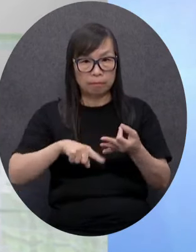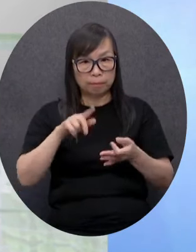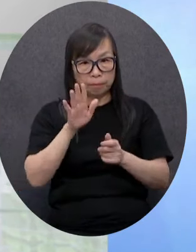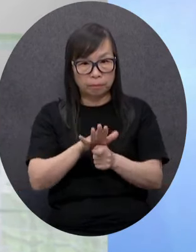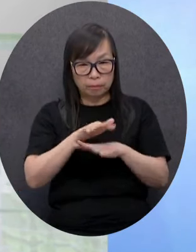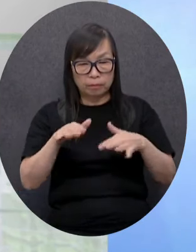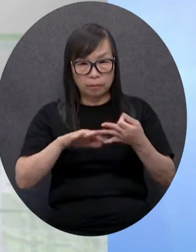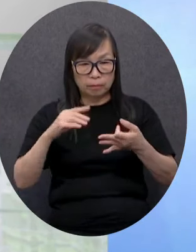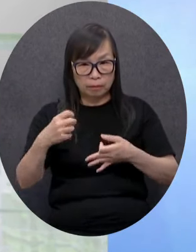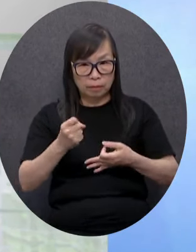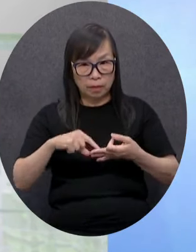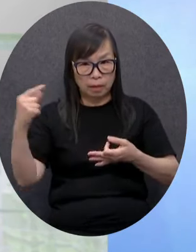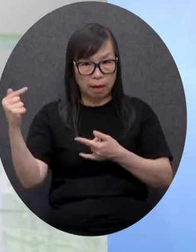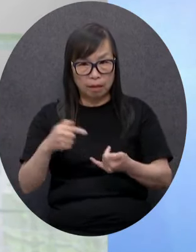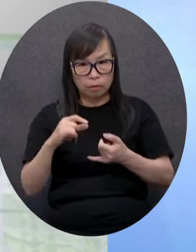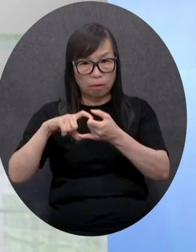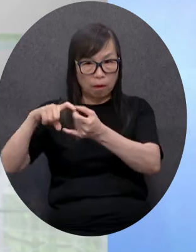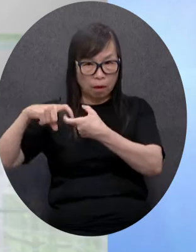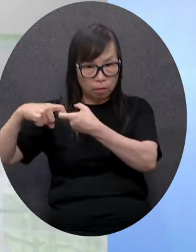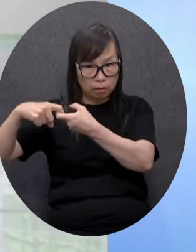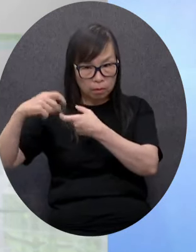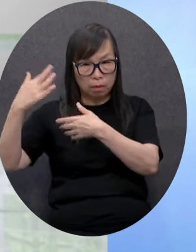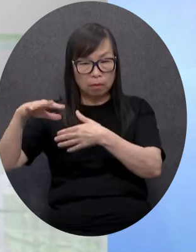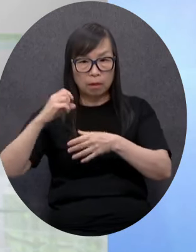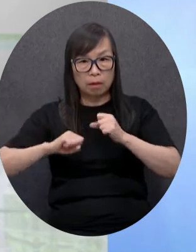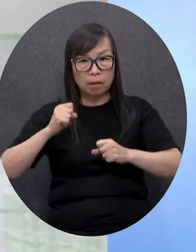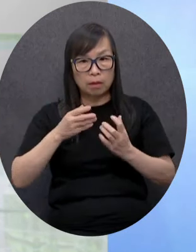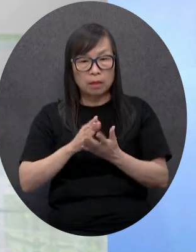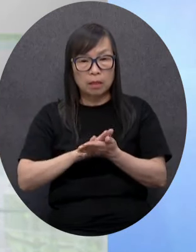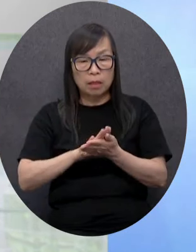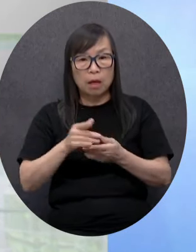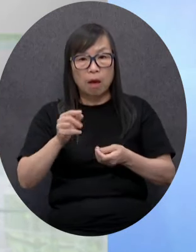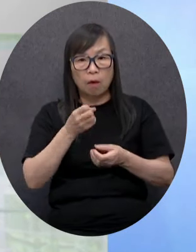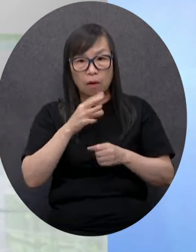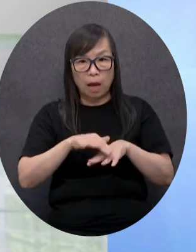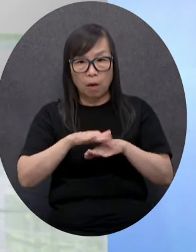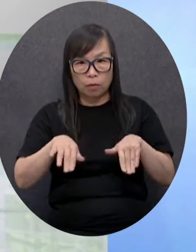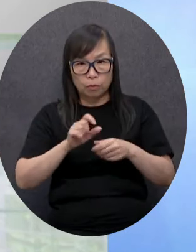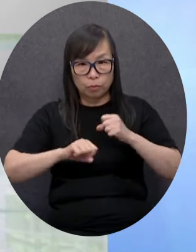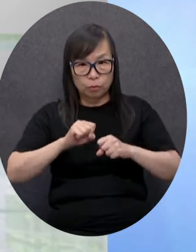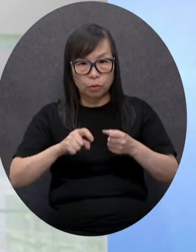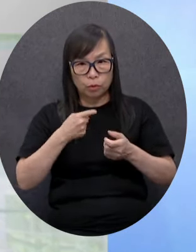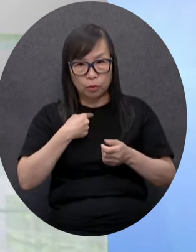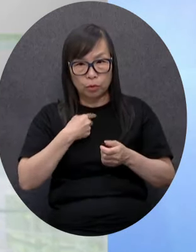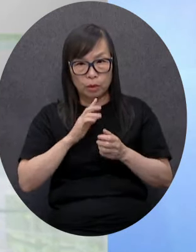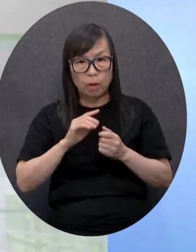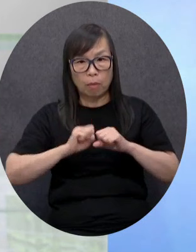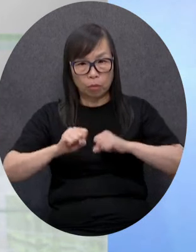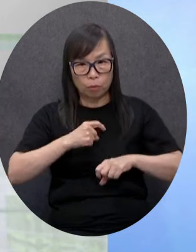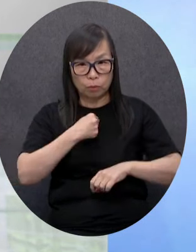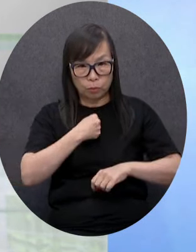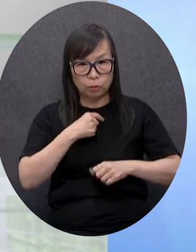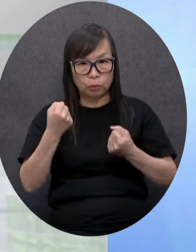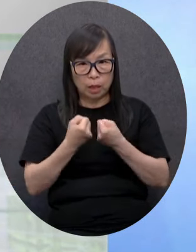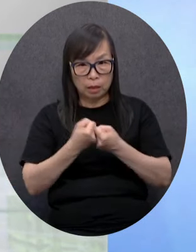说，这六个人继续勾结外部势力，从事危害香港和国家安全活动，有需要采取行动打